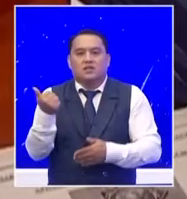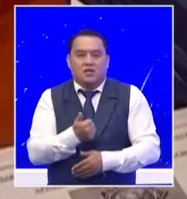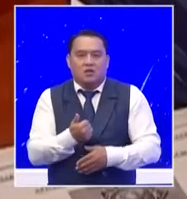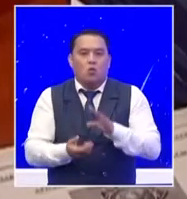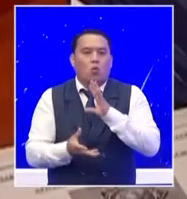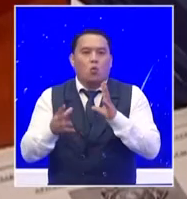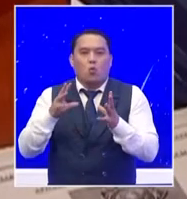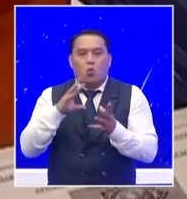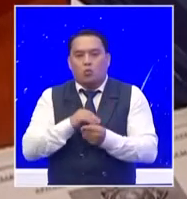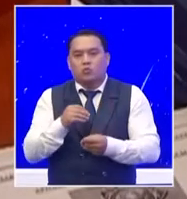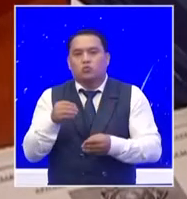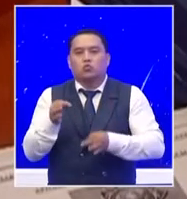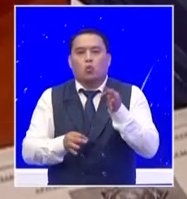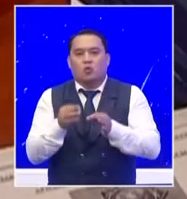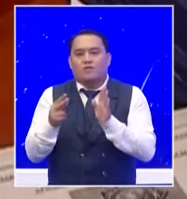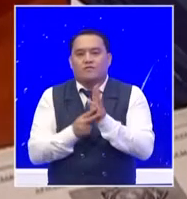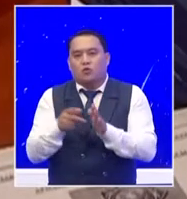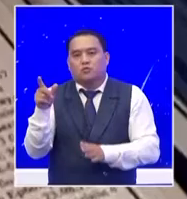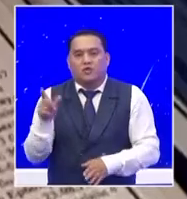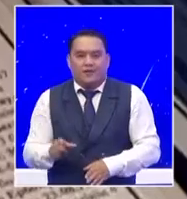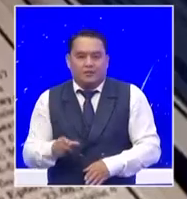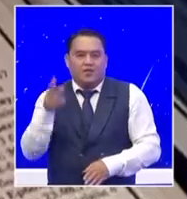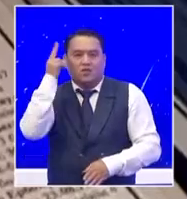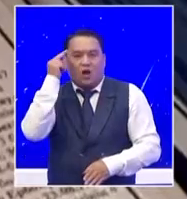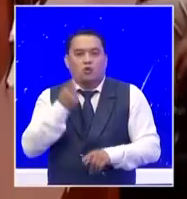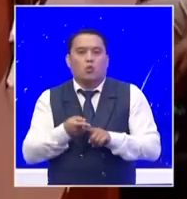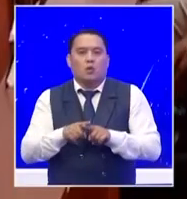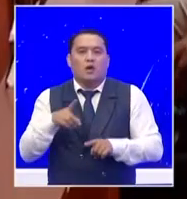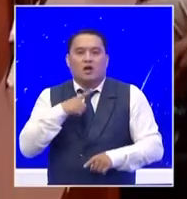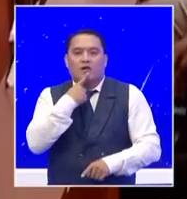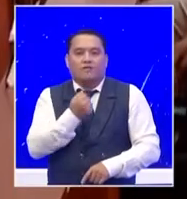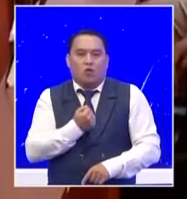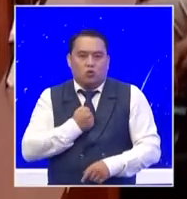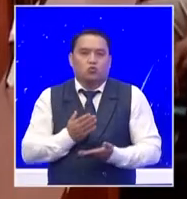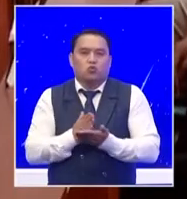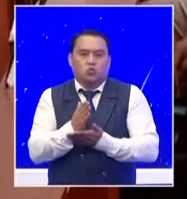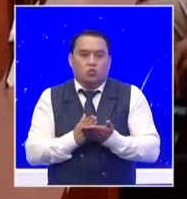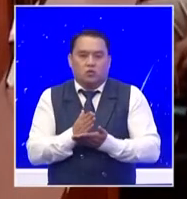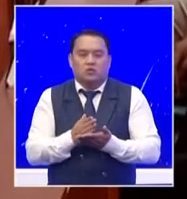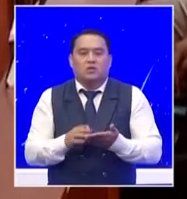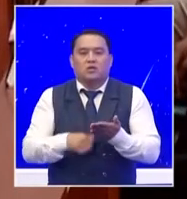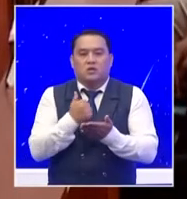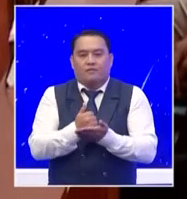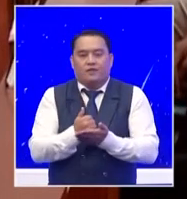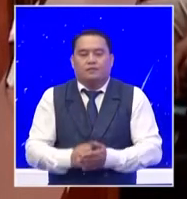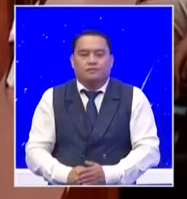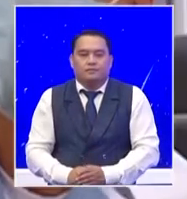общей сложности на скамье подсудимых оказались 8 человек, в числе которых трое военнослужащих и командир части.